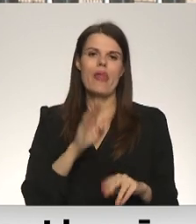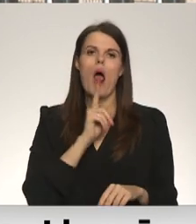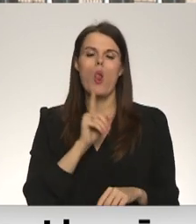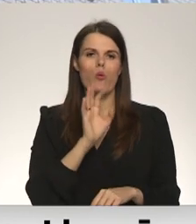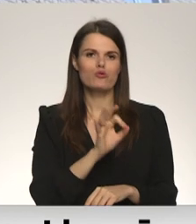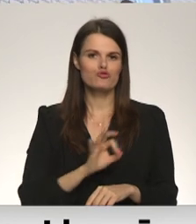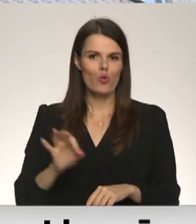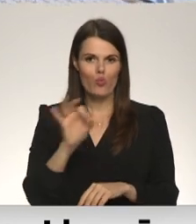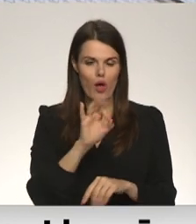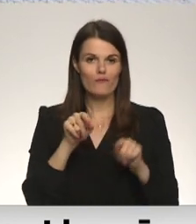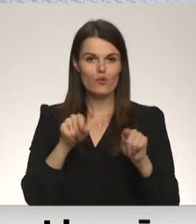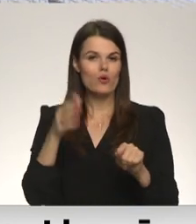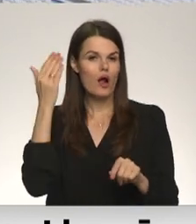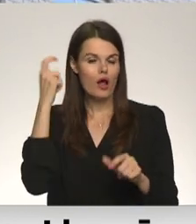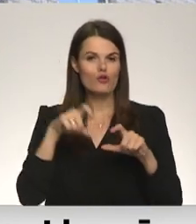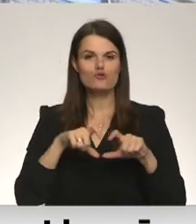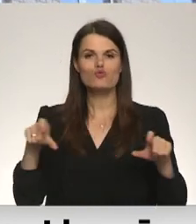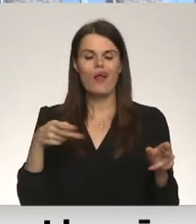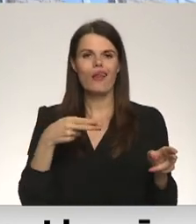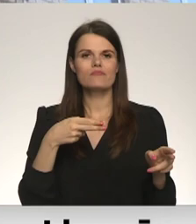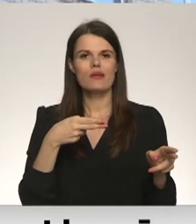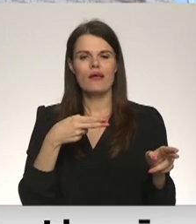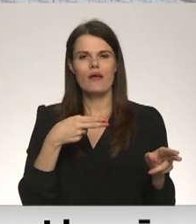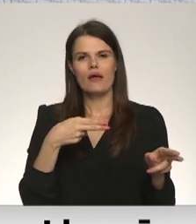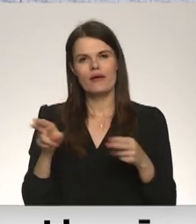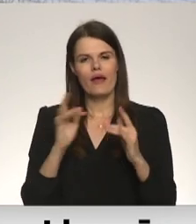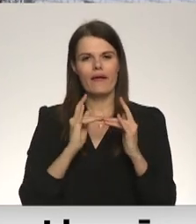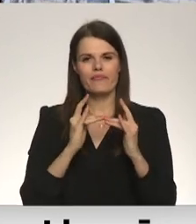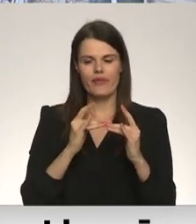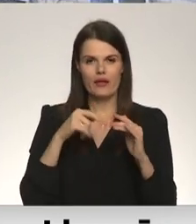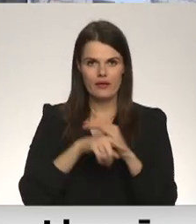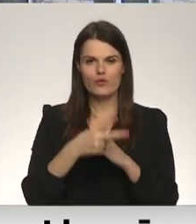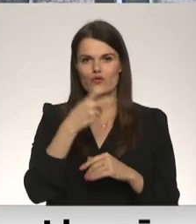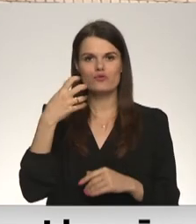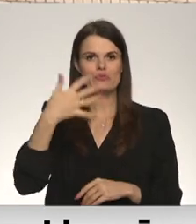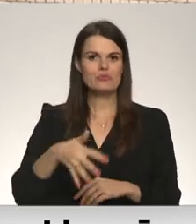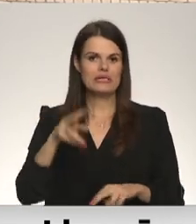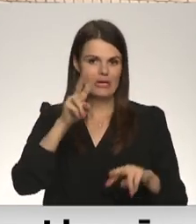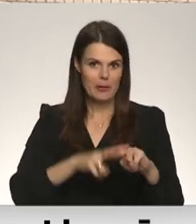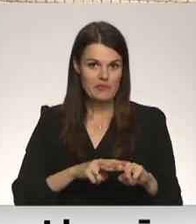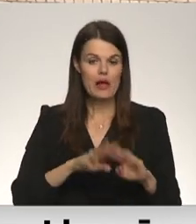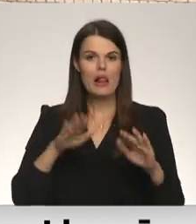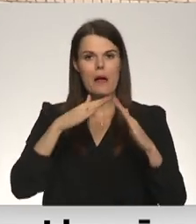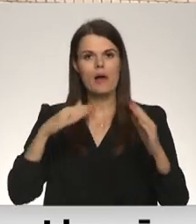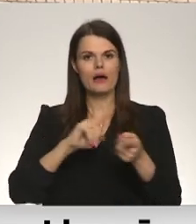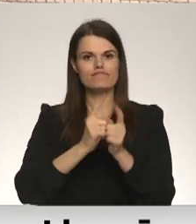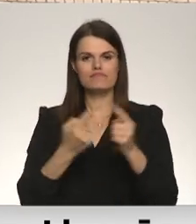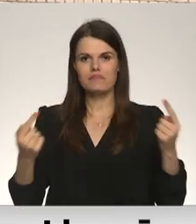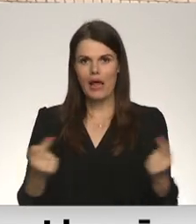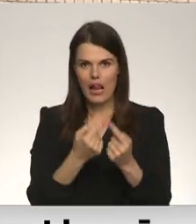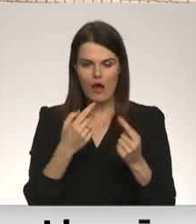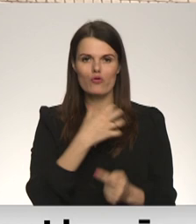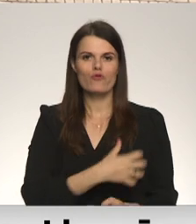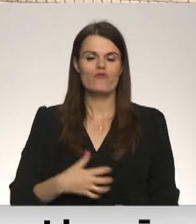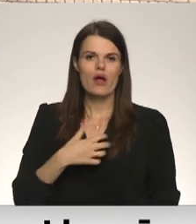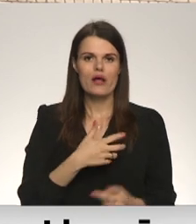Alūksnes novadā. Tur kādreizējās skolas interneta ēkā būšot 250 vietas. Lai namu pielāgotu nepieciešami